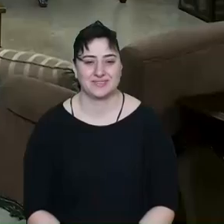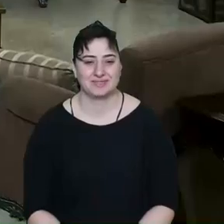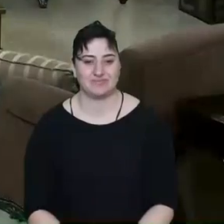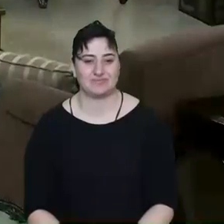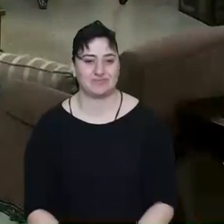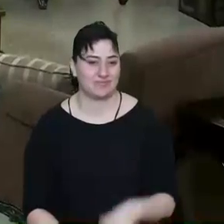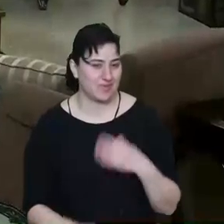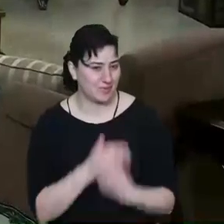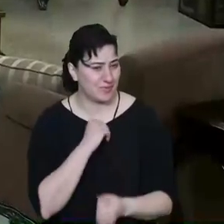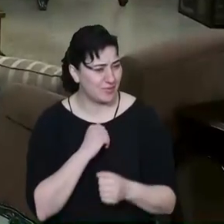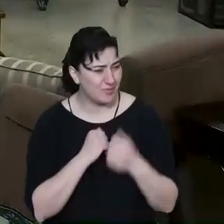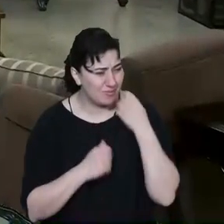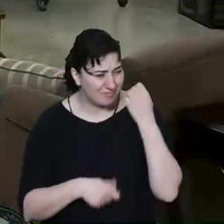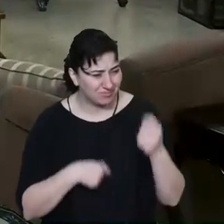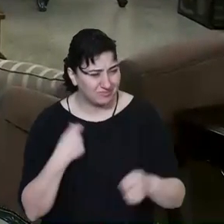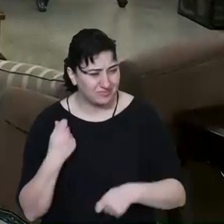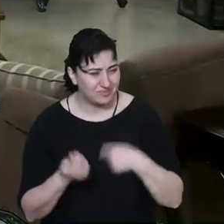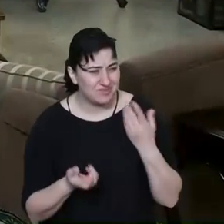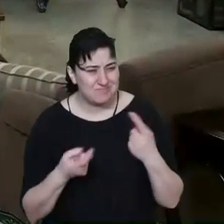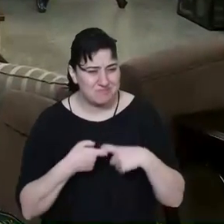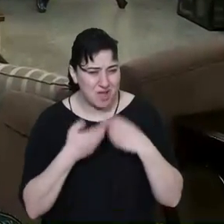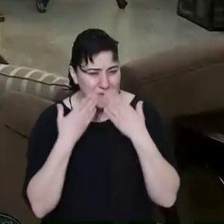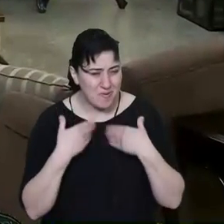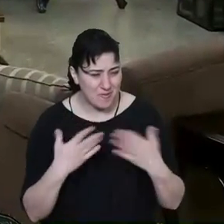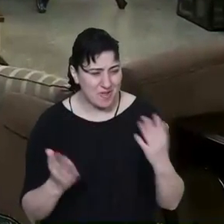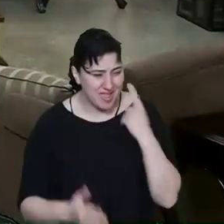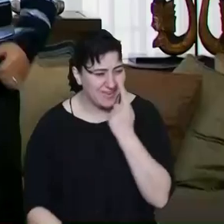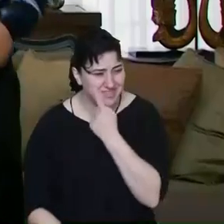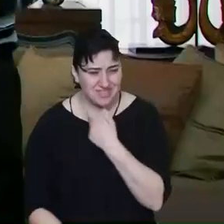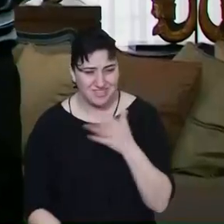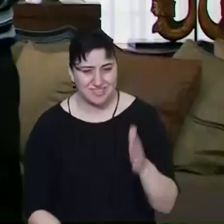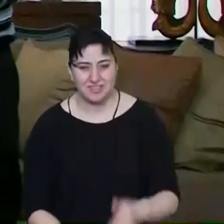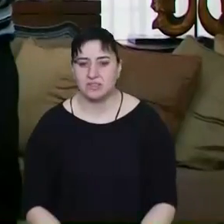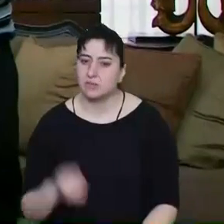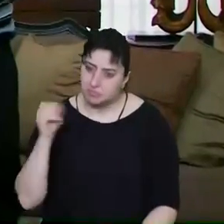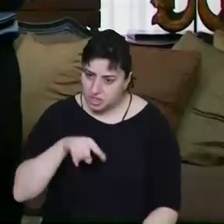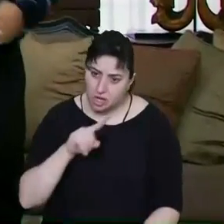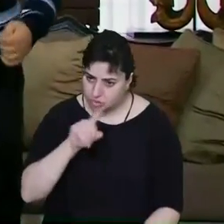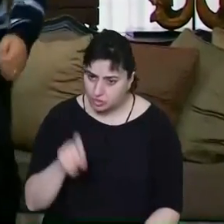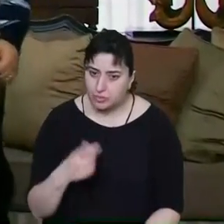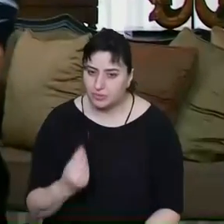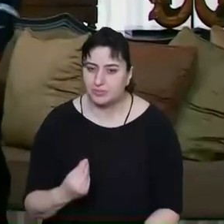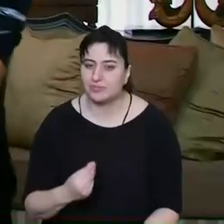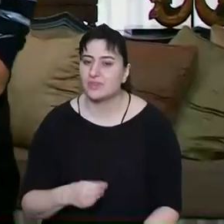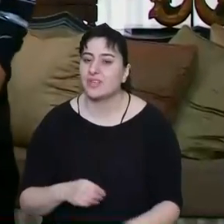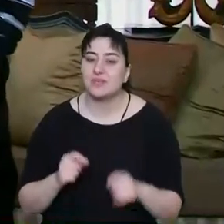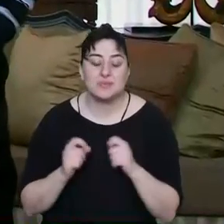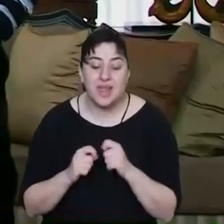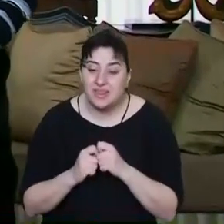ha. Anam bu nasıl bir uydurma, ne alakası var enişte ya? Anam bir daha soralım bak,